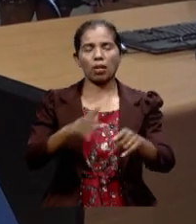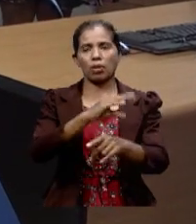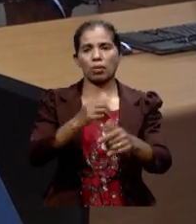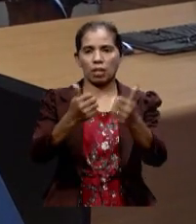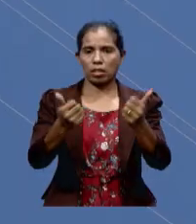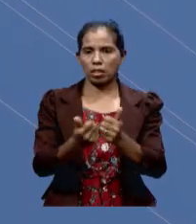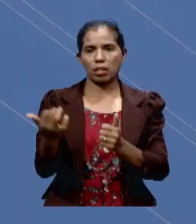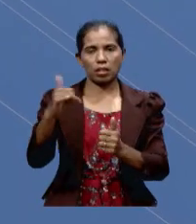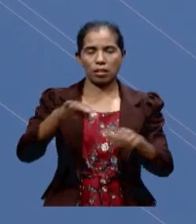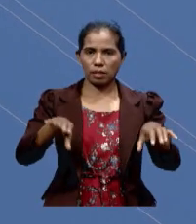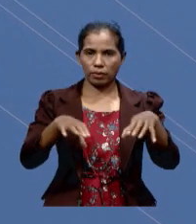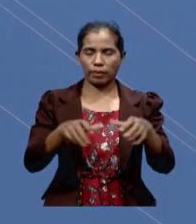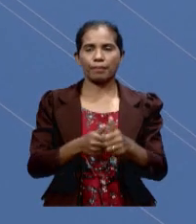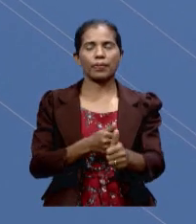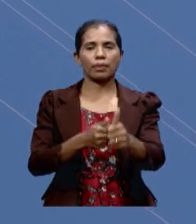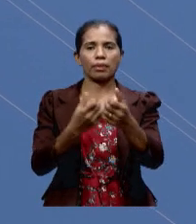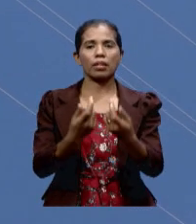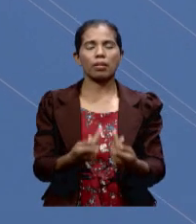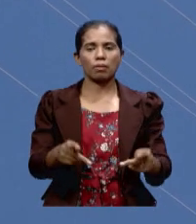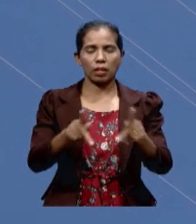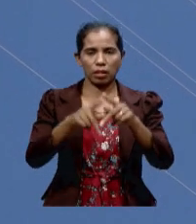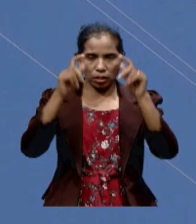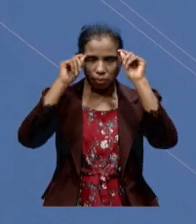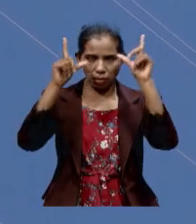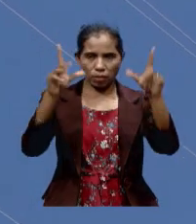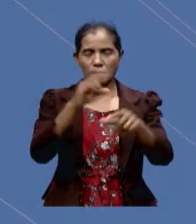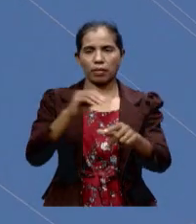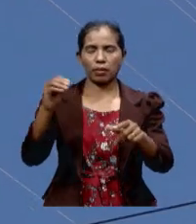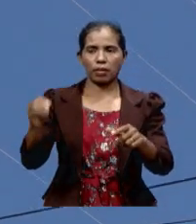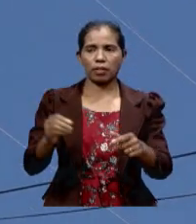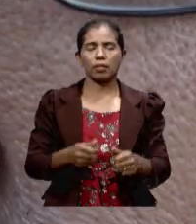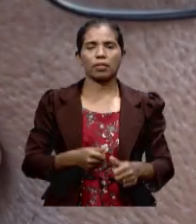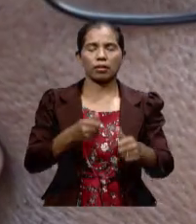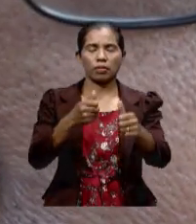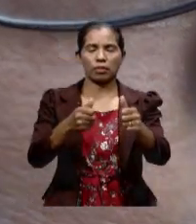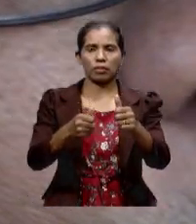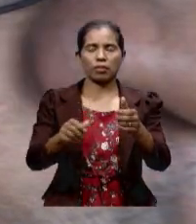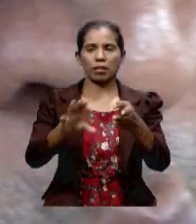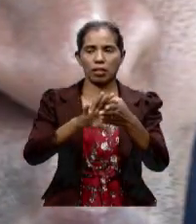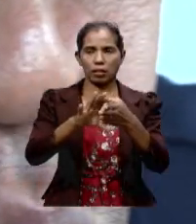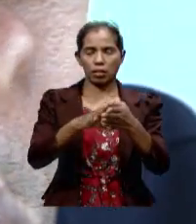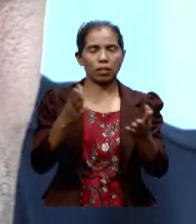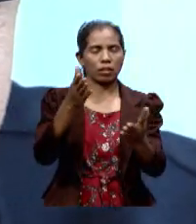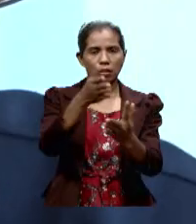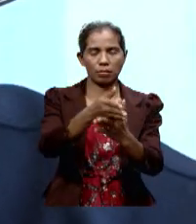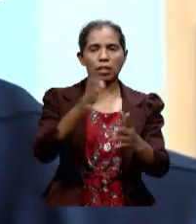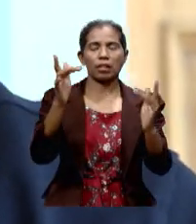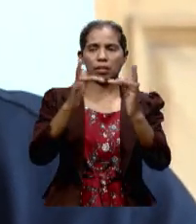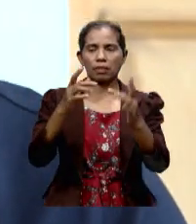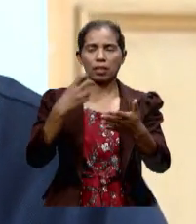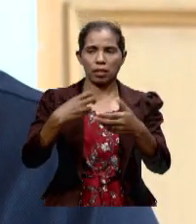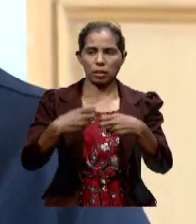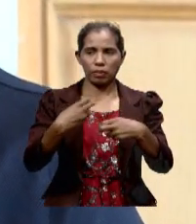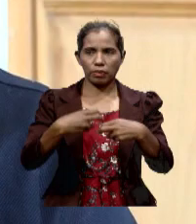Serviço. Ture empresário timoruan ne, dalaruma agência Sirene preenche etiquete onde atama ba internet, mas bem difícil